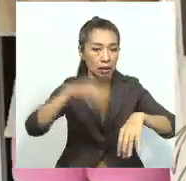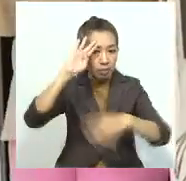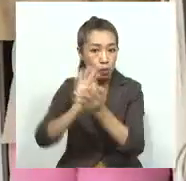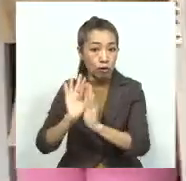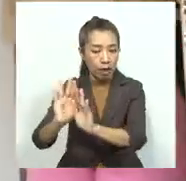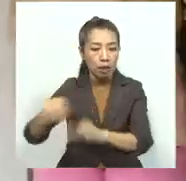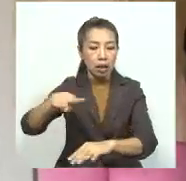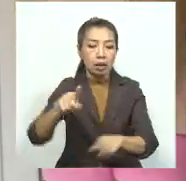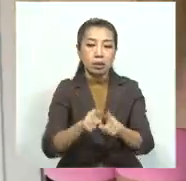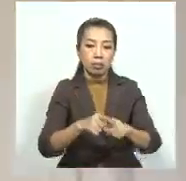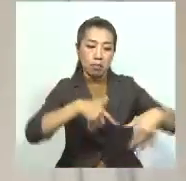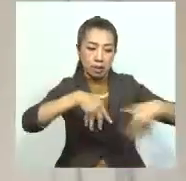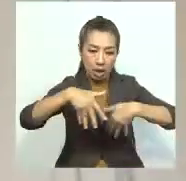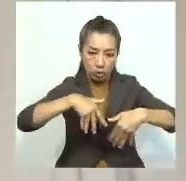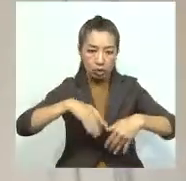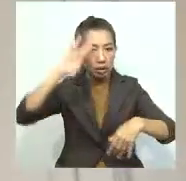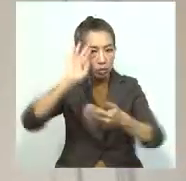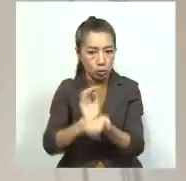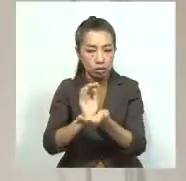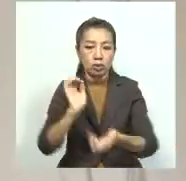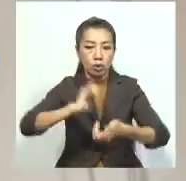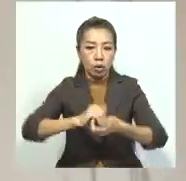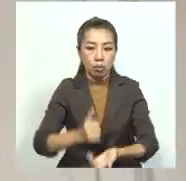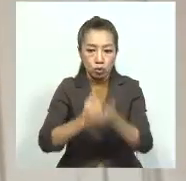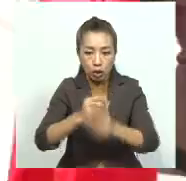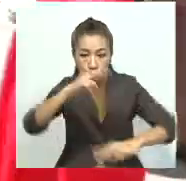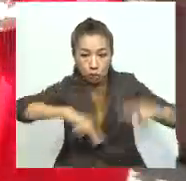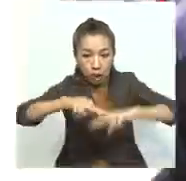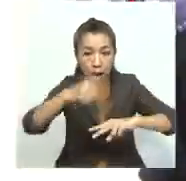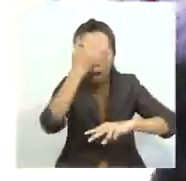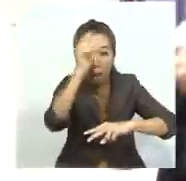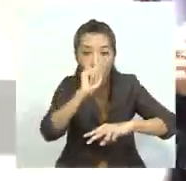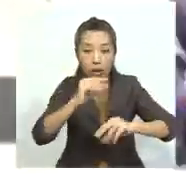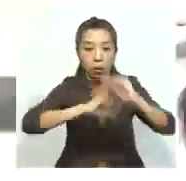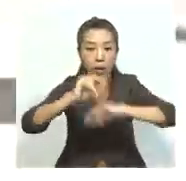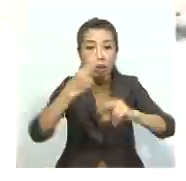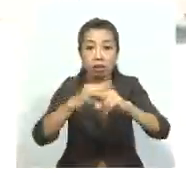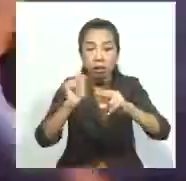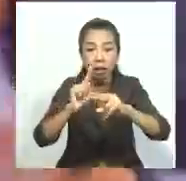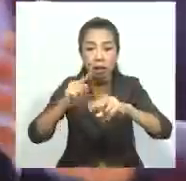ชาชนแล้วก็ตำรวจที่เขาจะช่วยกันดูเพราะว่าขึ้นชื่อโครงการว่าประชารั